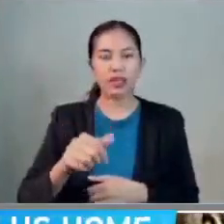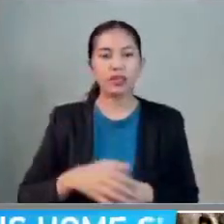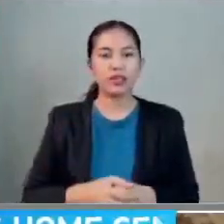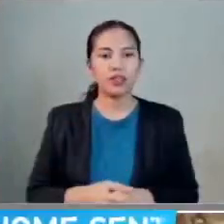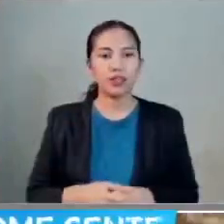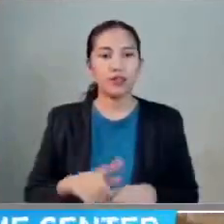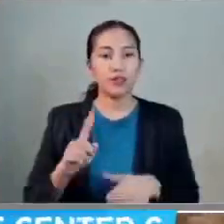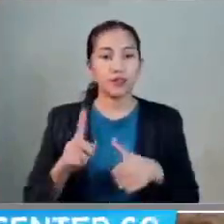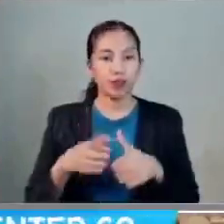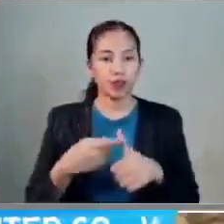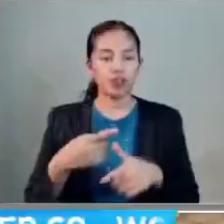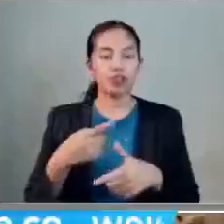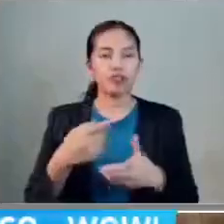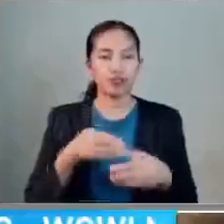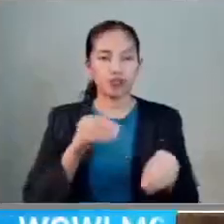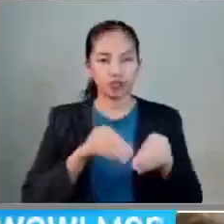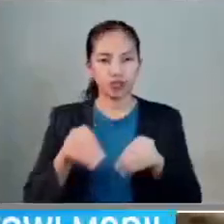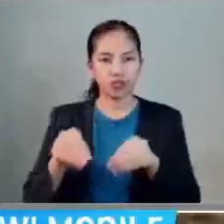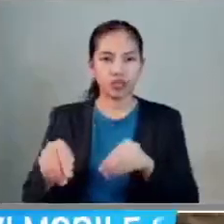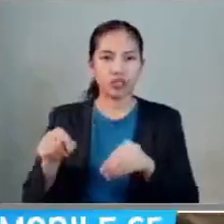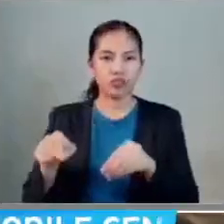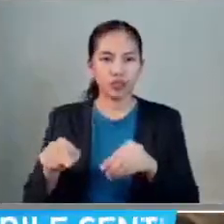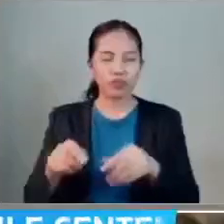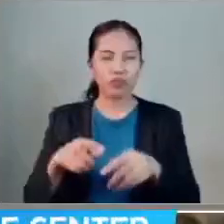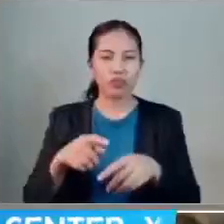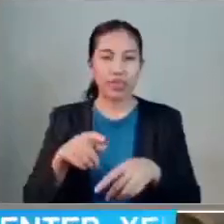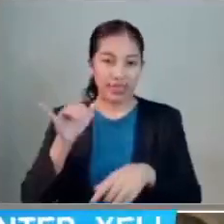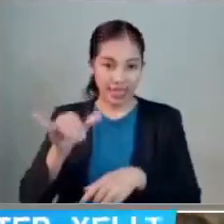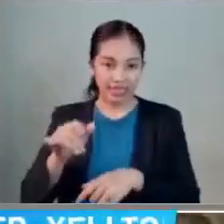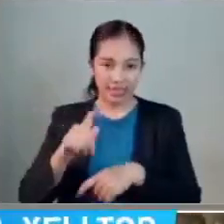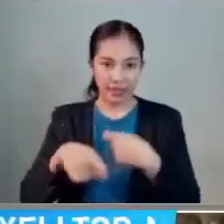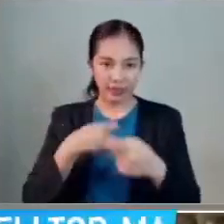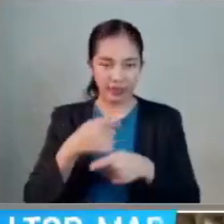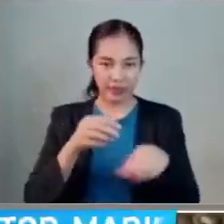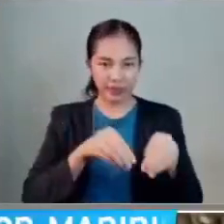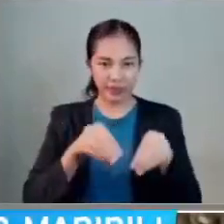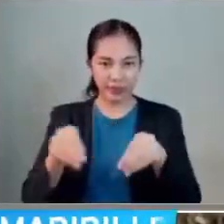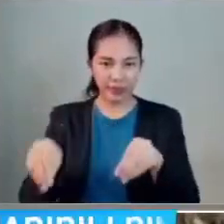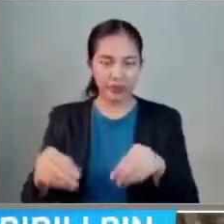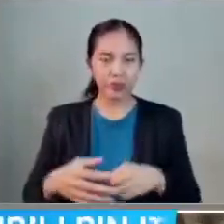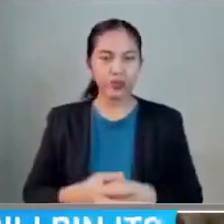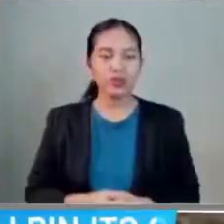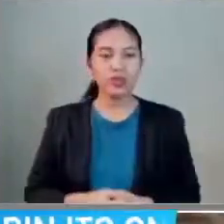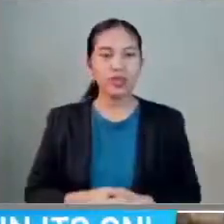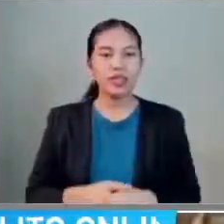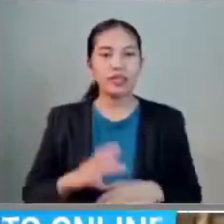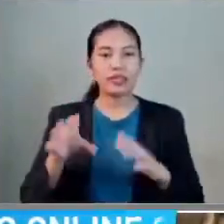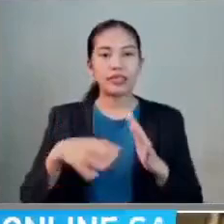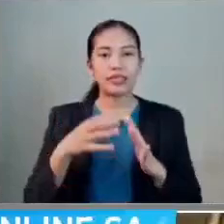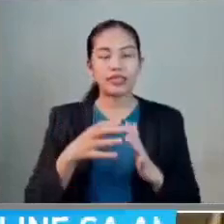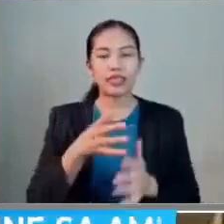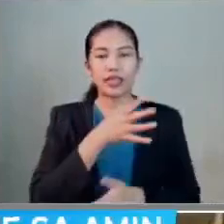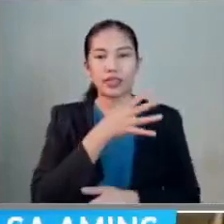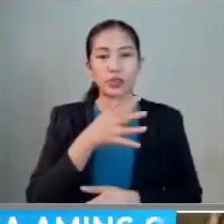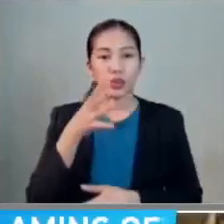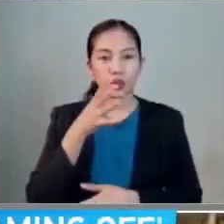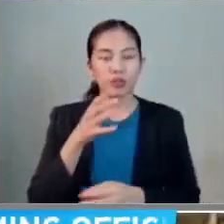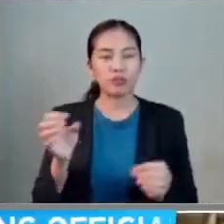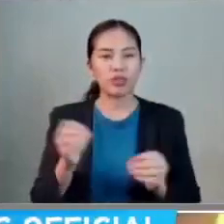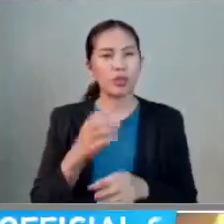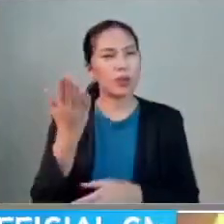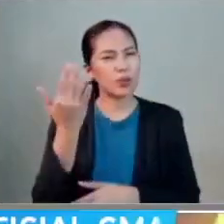ng Techno Demo Activity ng City Agriculture Office at isang seed company. Bakit nga ba ganun ang kulay ng